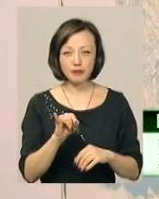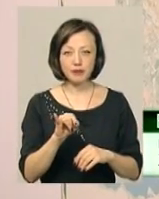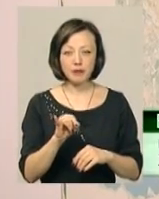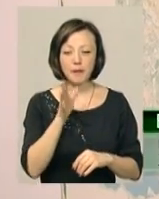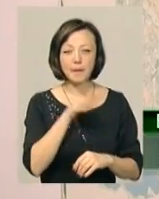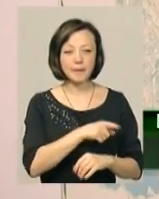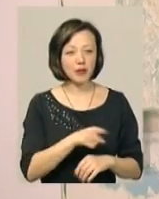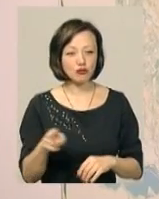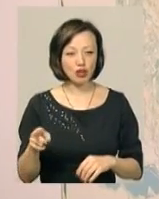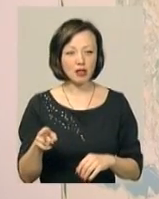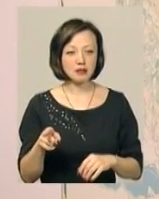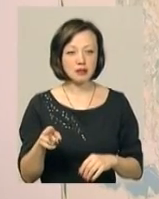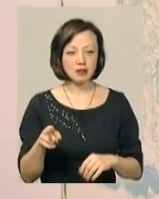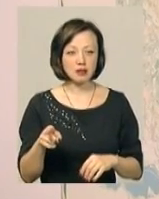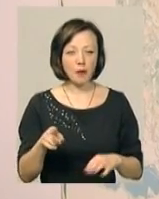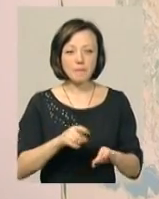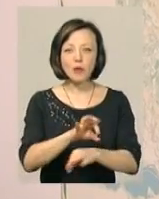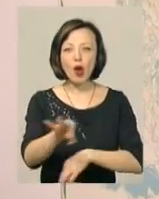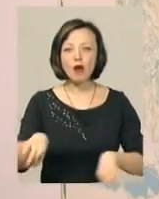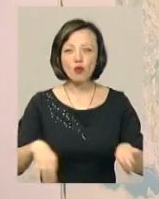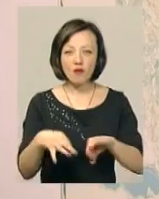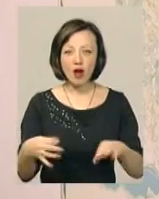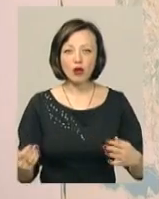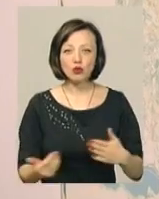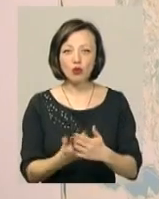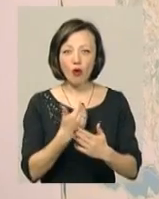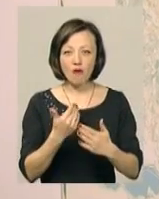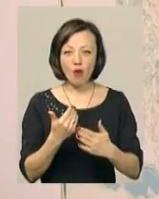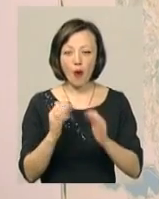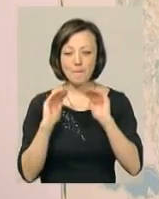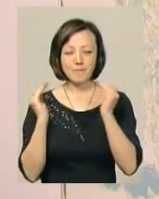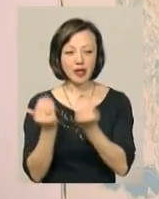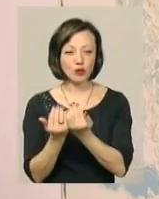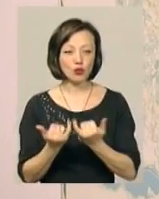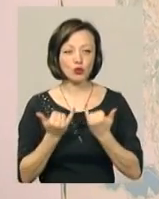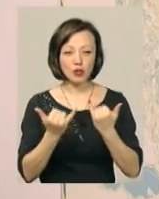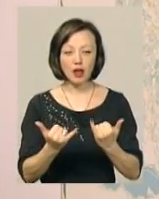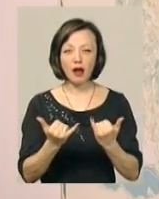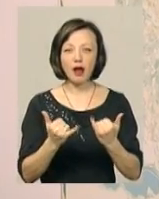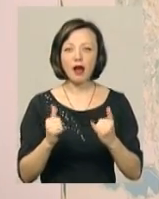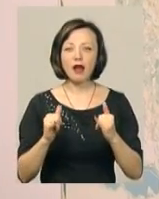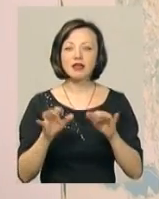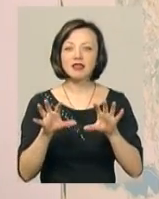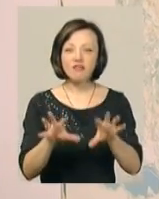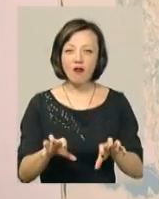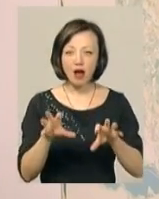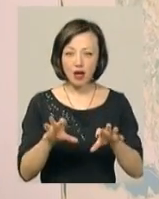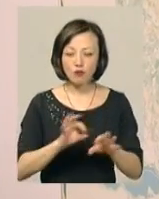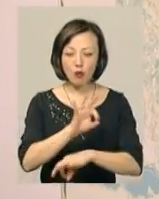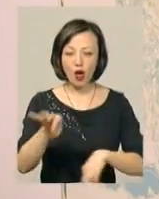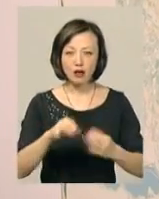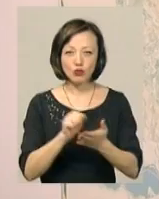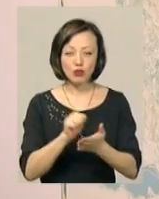під час проєктування нового притулку для тварин в проєктно-кошторисної документації поки